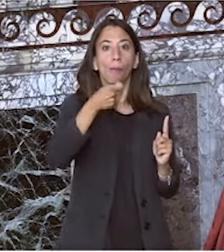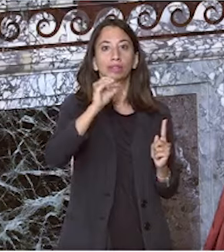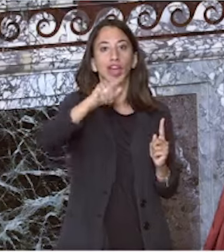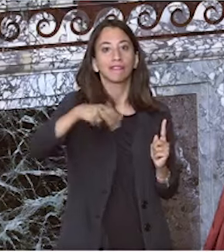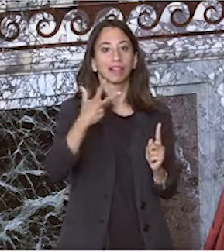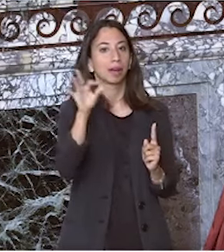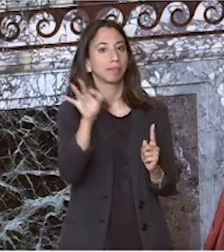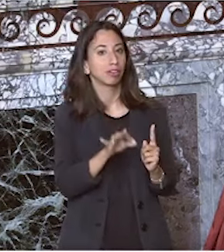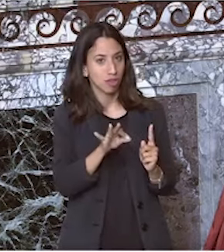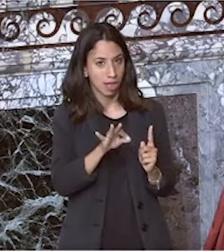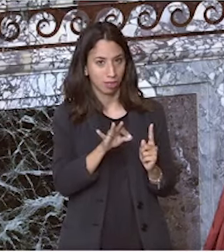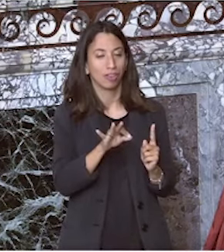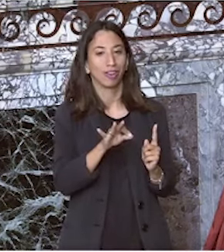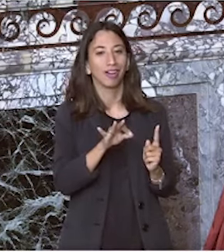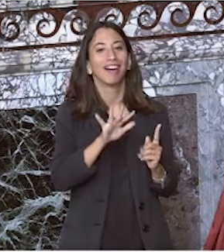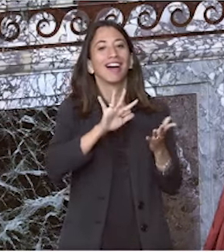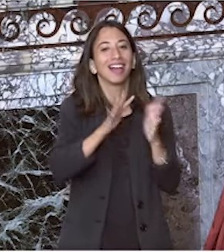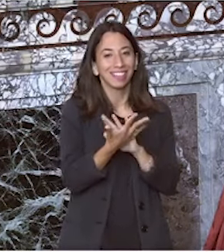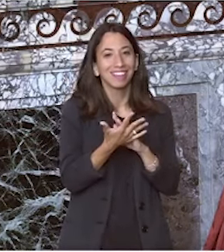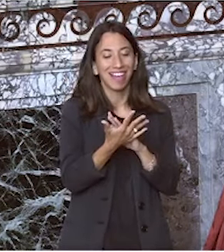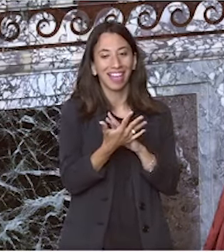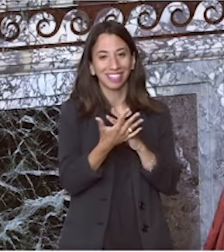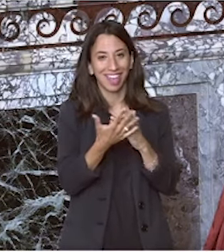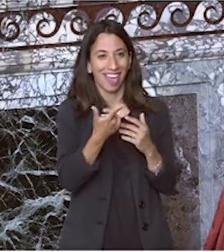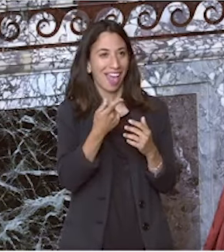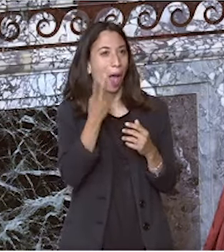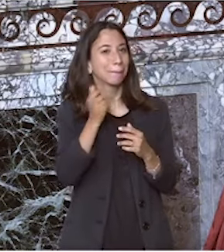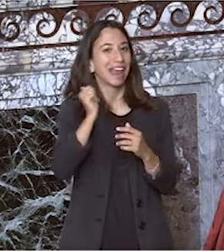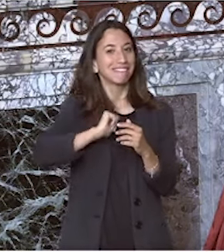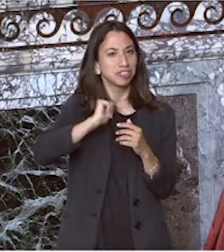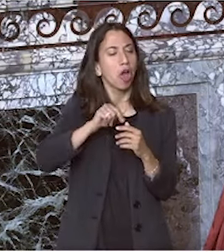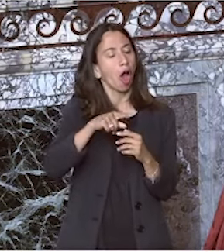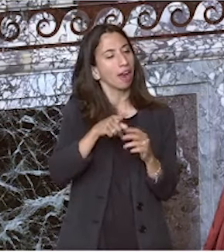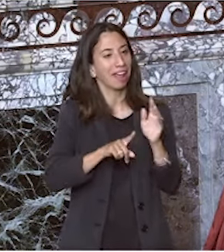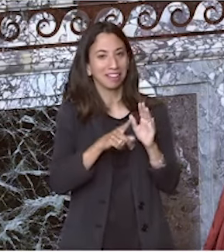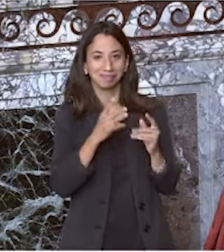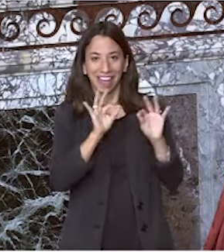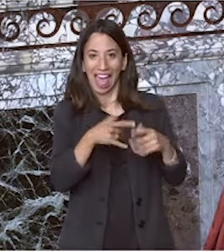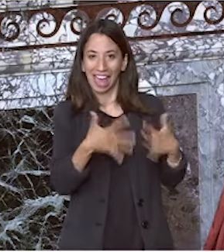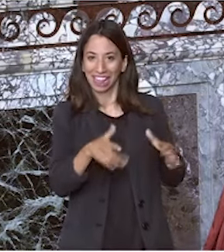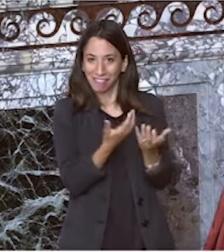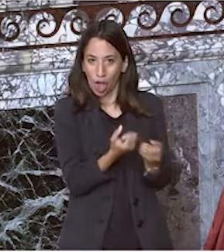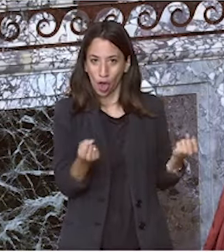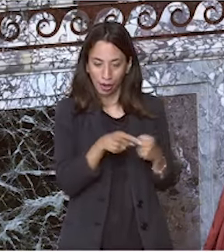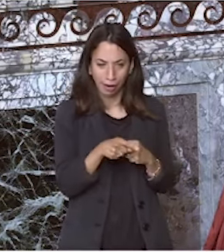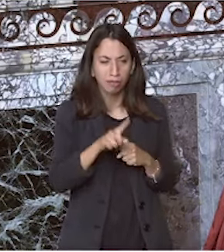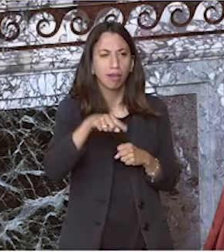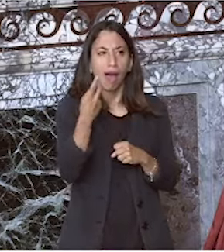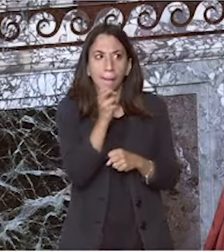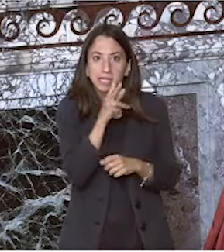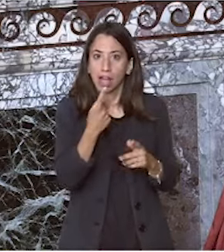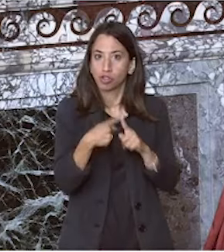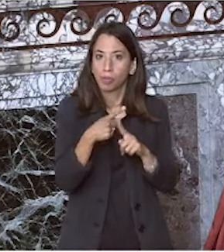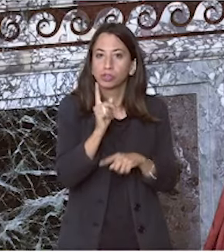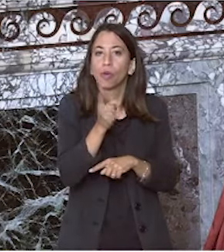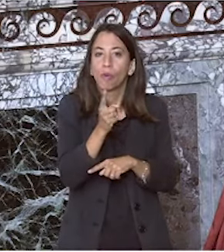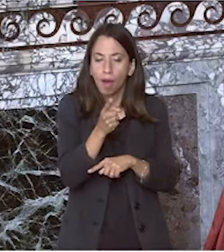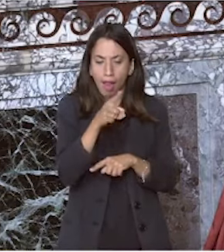0,3%, riflettendo risultati superiori alle attese nelle principali economie. Segnali incoraggianti sono inoltre venuti